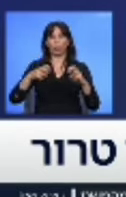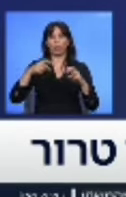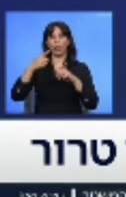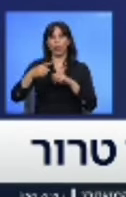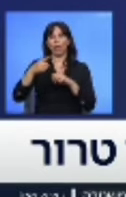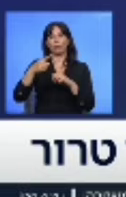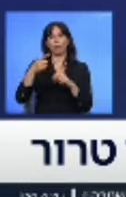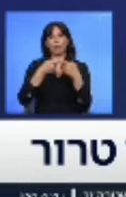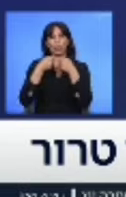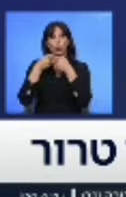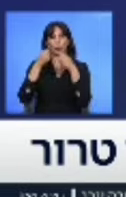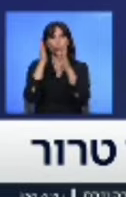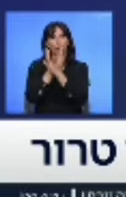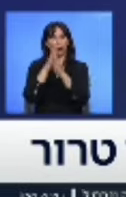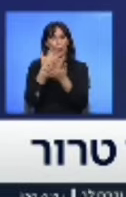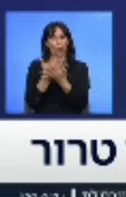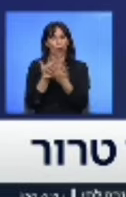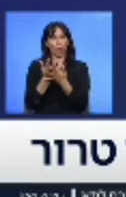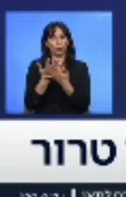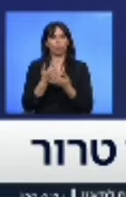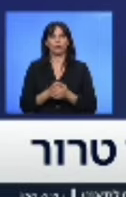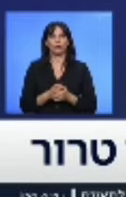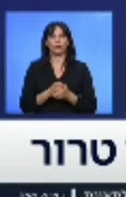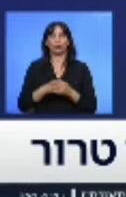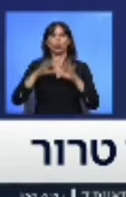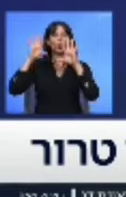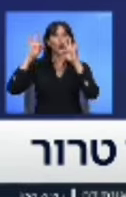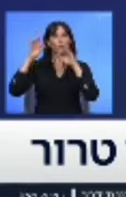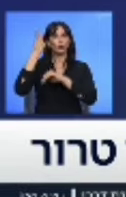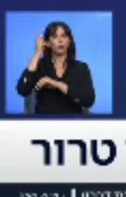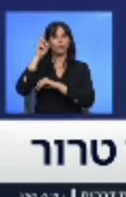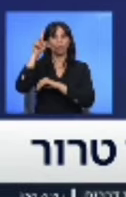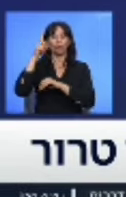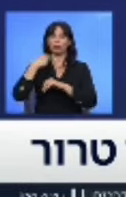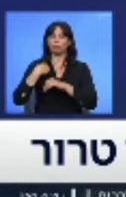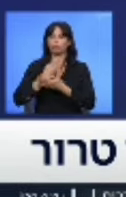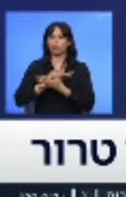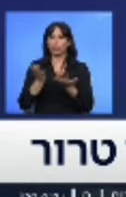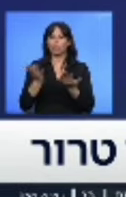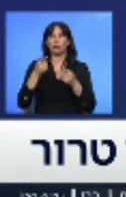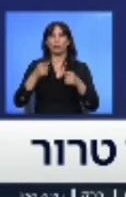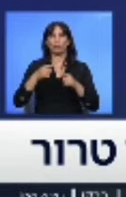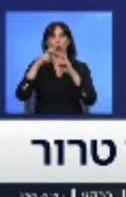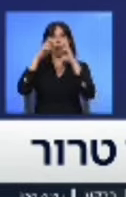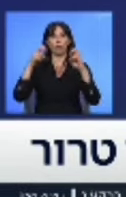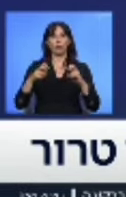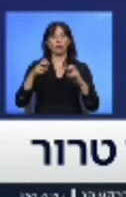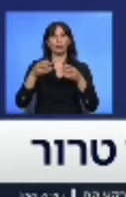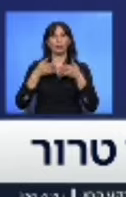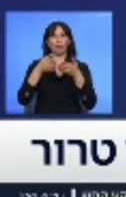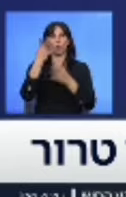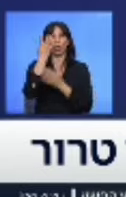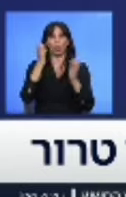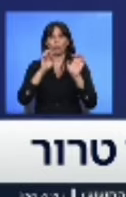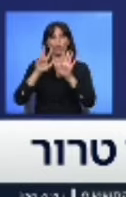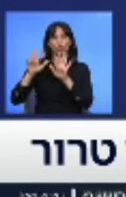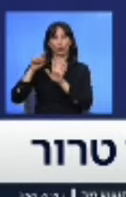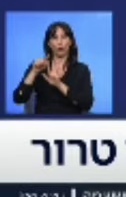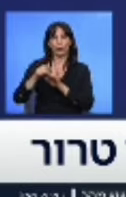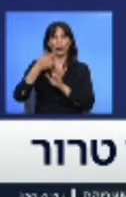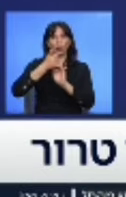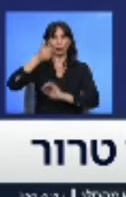התאבו. באוקטובר 2021 פרסמתי שורת כתבות על עמותת סיוע 48, על המנכ"ל שלה